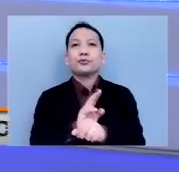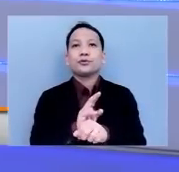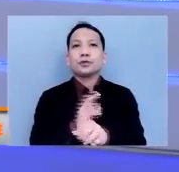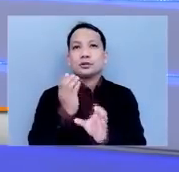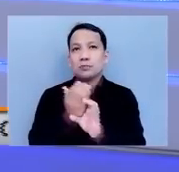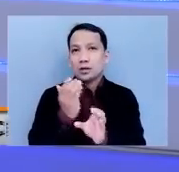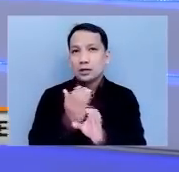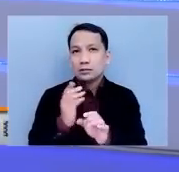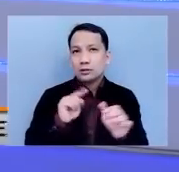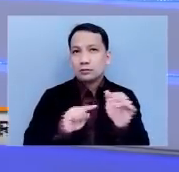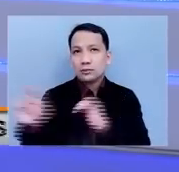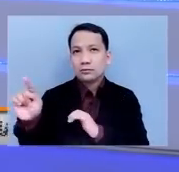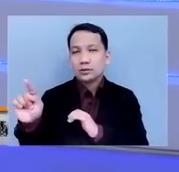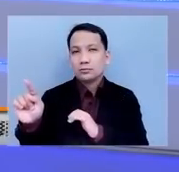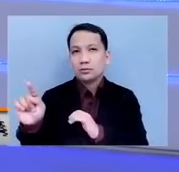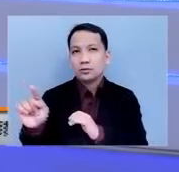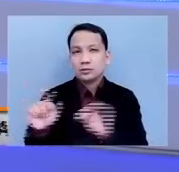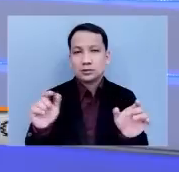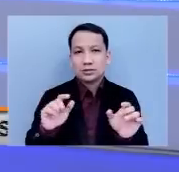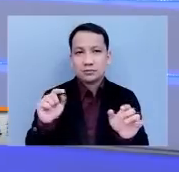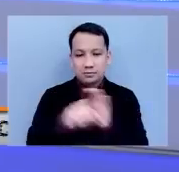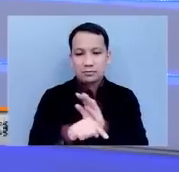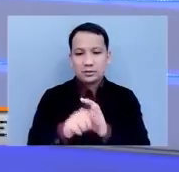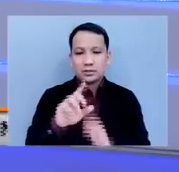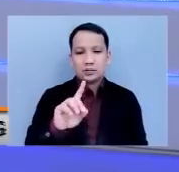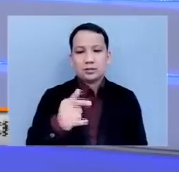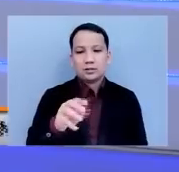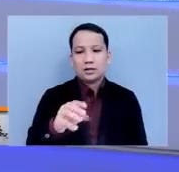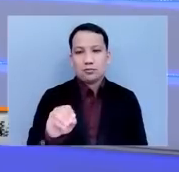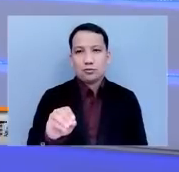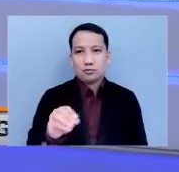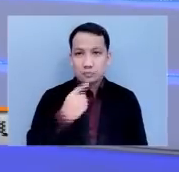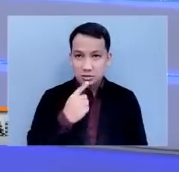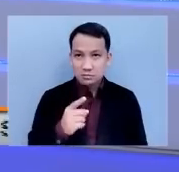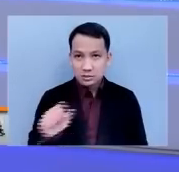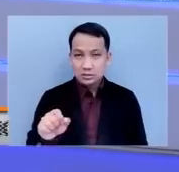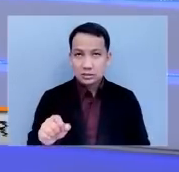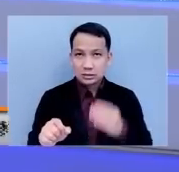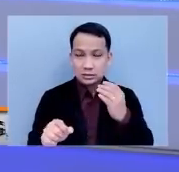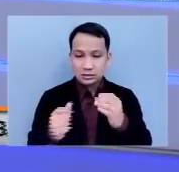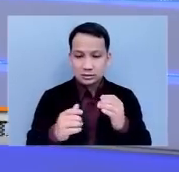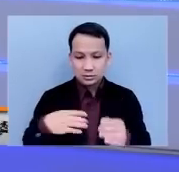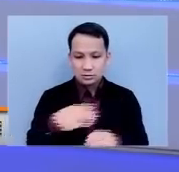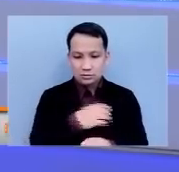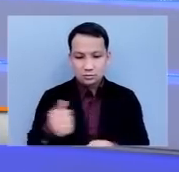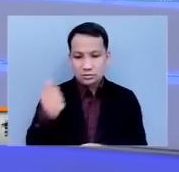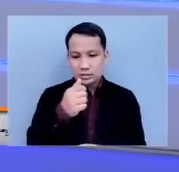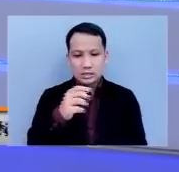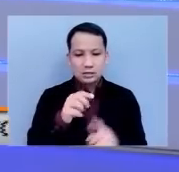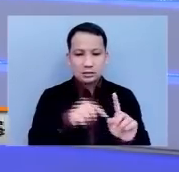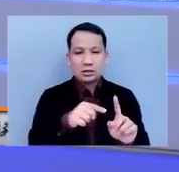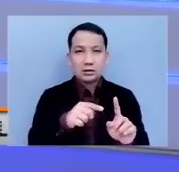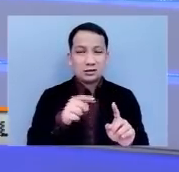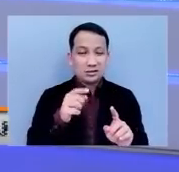mga sospek sa Degamo murder. May mga patama rin si Teves kay House Speaker Martin Romualdez. Nasa frontline ng balitang yan si